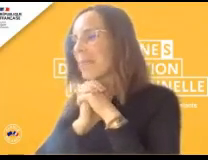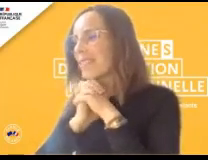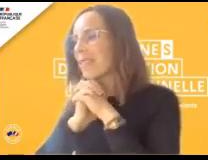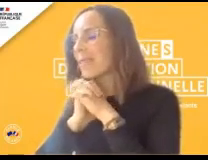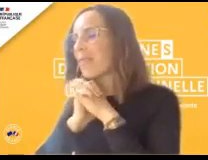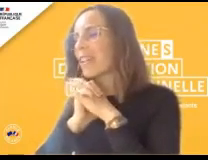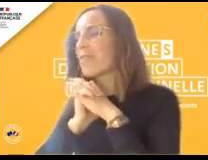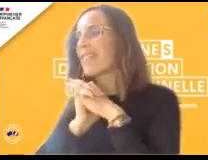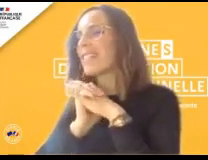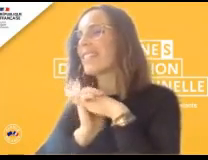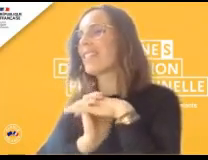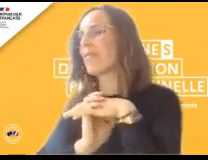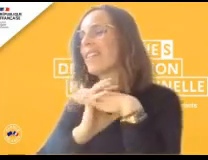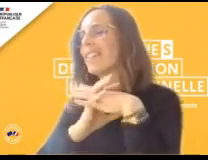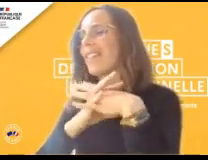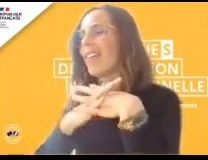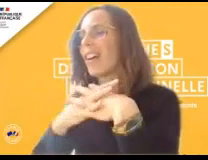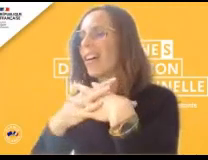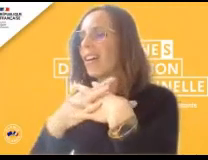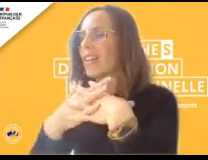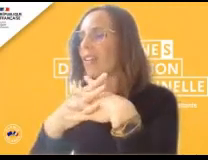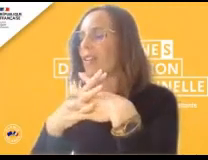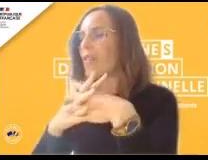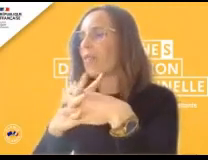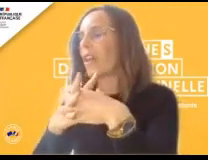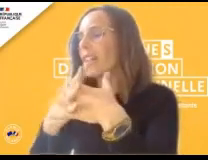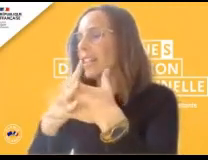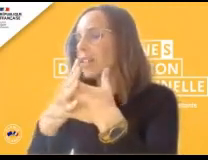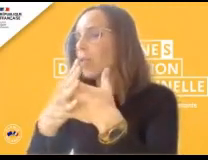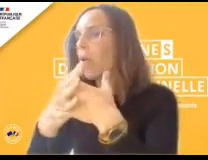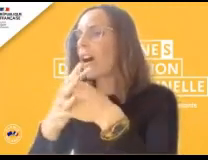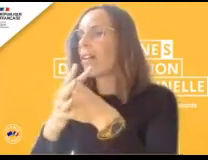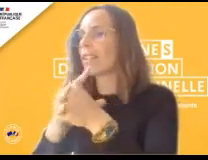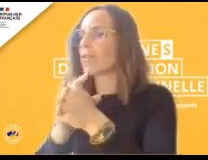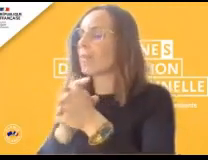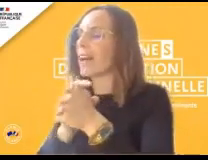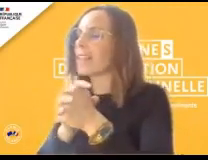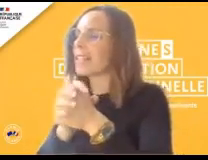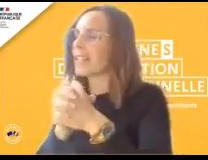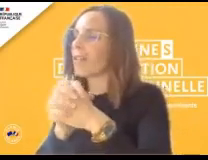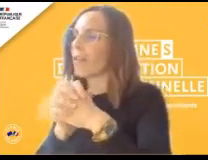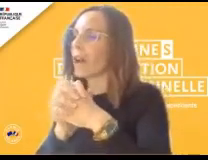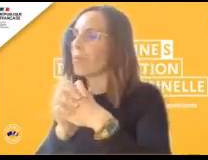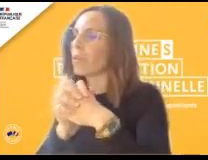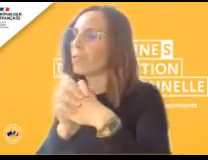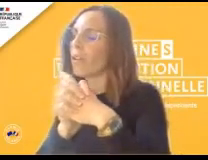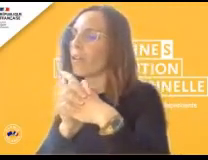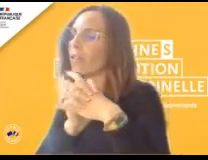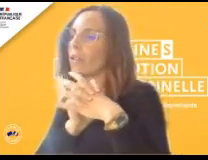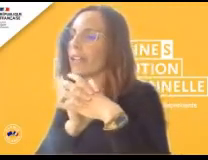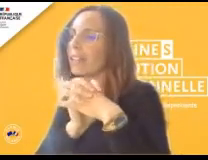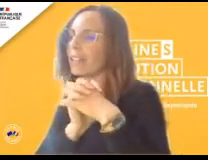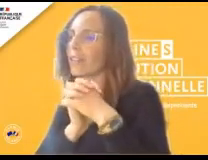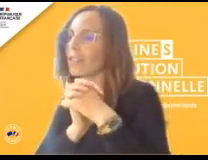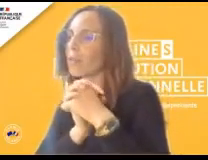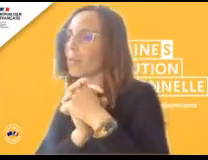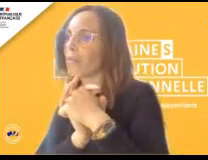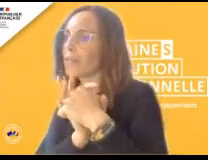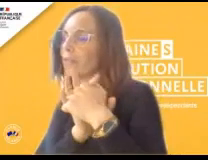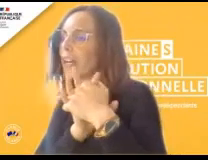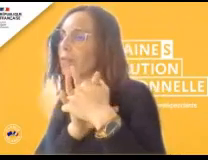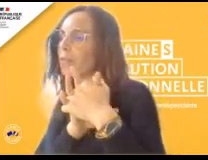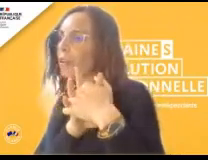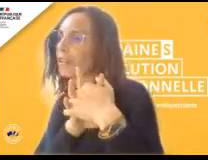veut vexer personne, mais on a choisi, on va dire, voilà, les trois qui nous paraissaient importants dans le cadre des